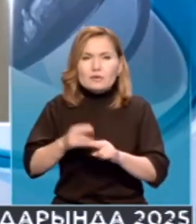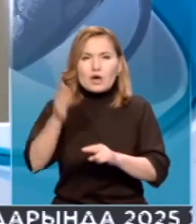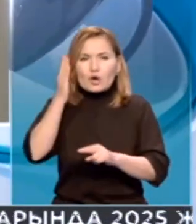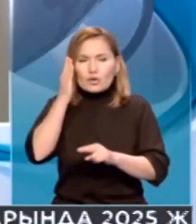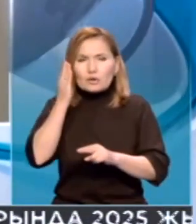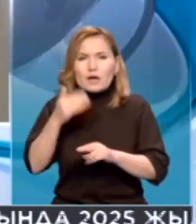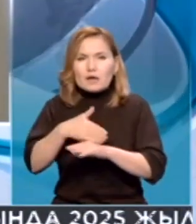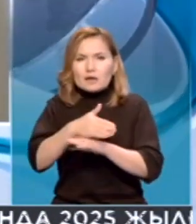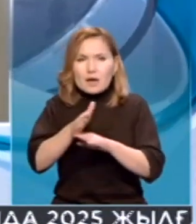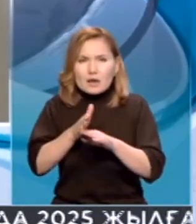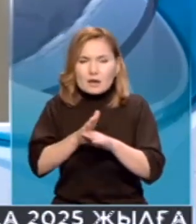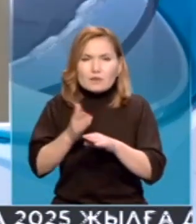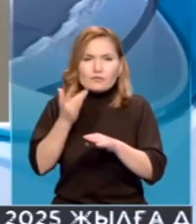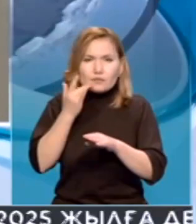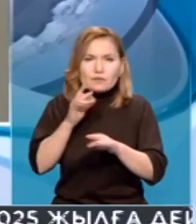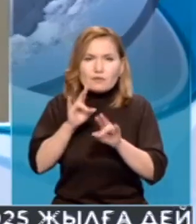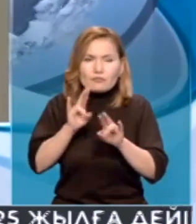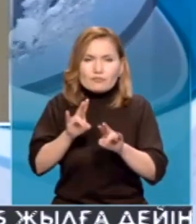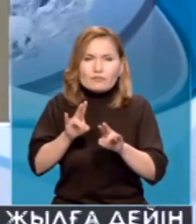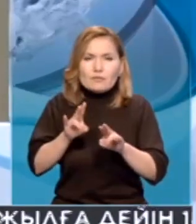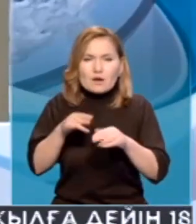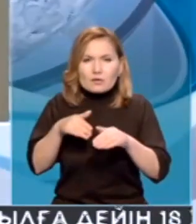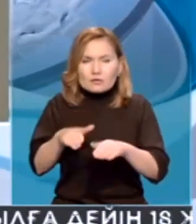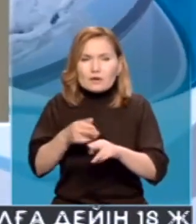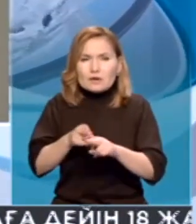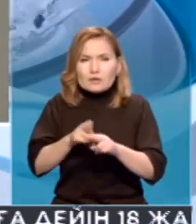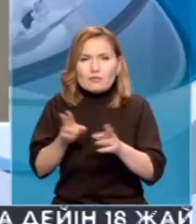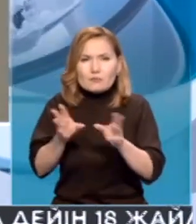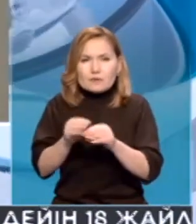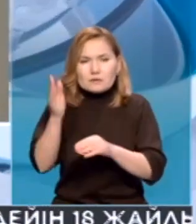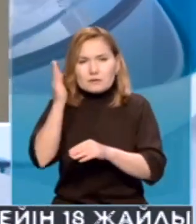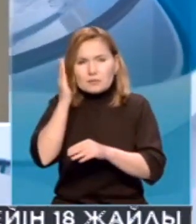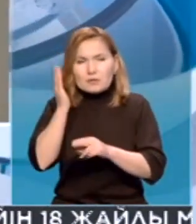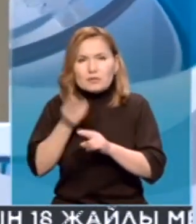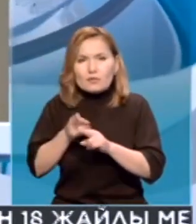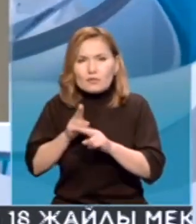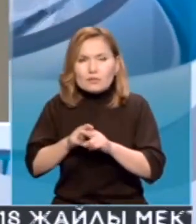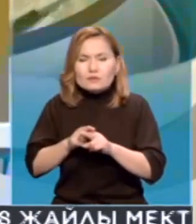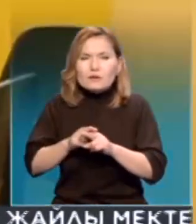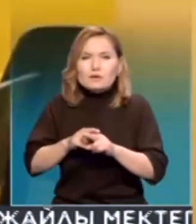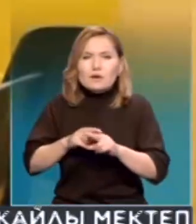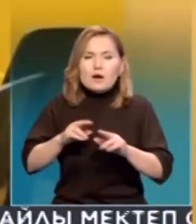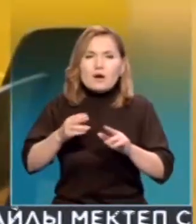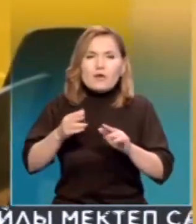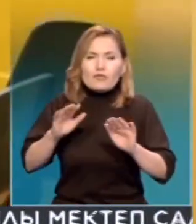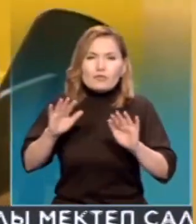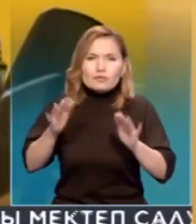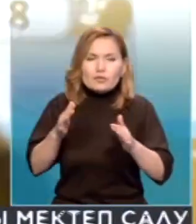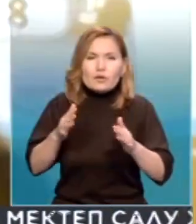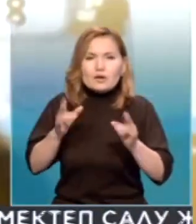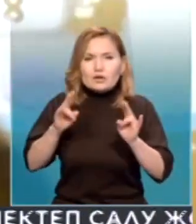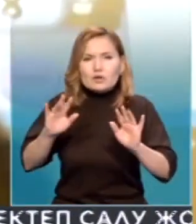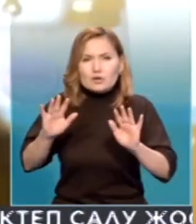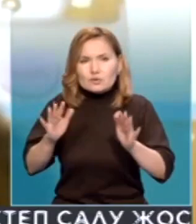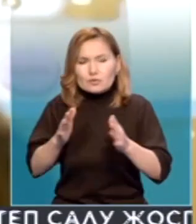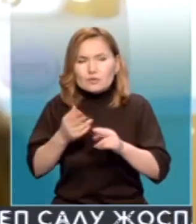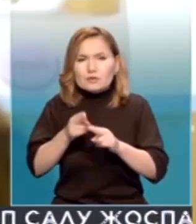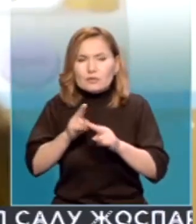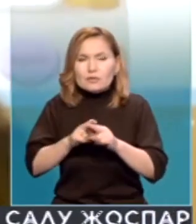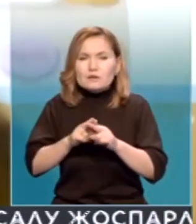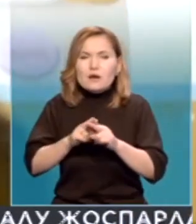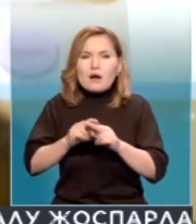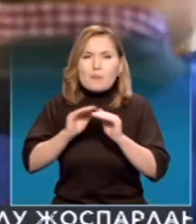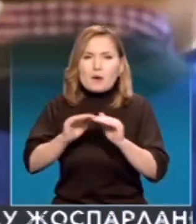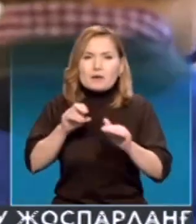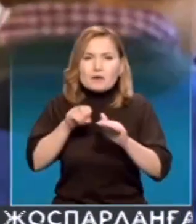Жер сілкінісі болмаса басқа да бір мына жақта шутинг деген бар ғой. Ату деген сияқты. Сол кезде жай жүгіріп алып шығатындай да сондай.